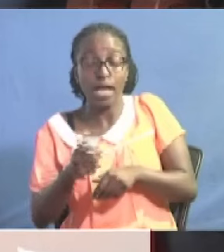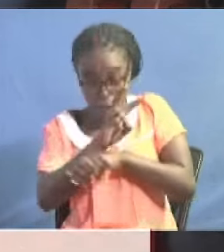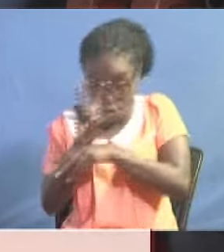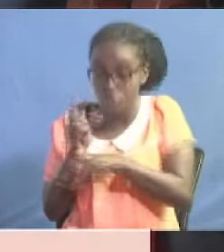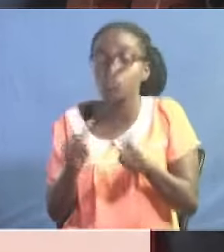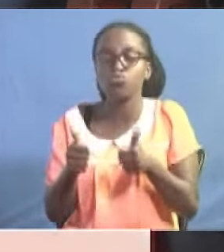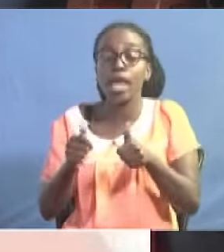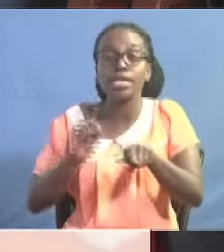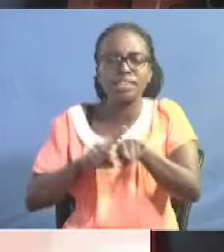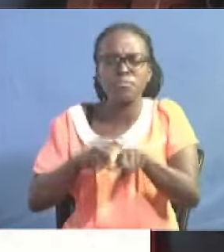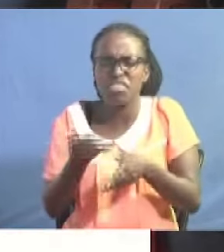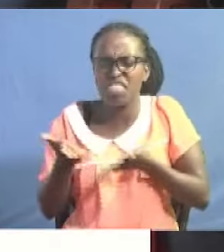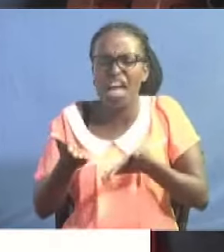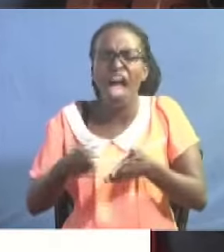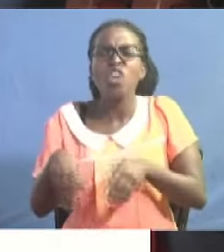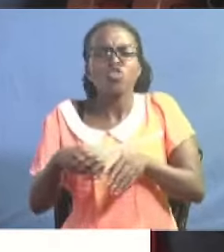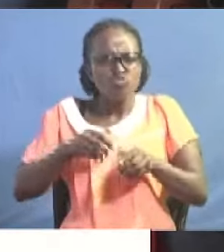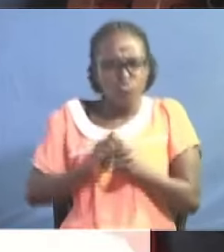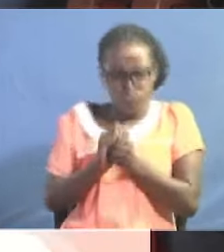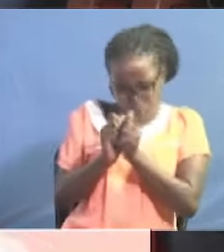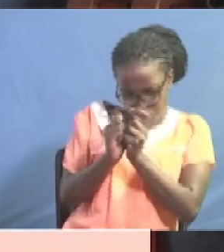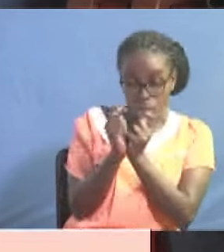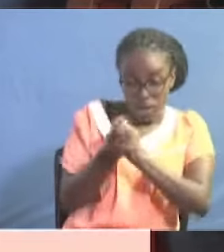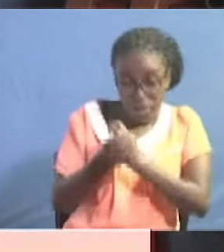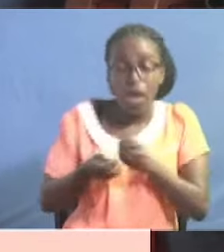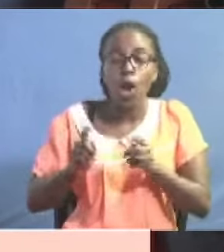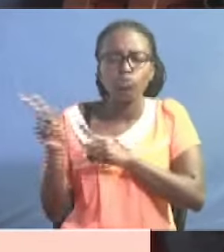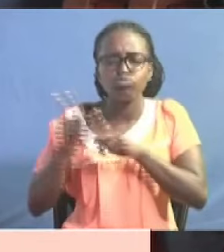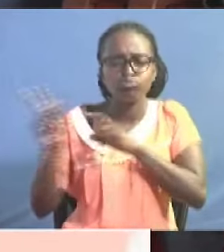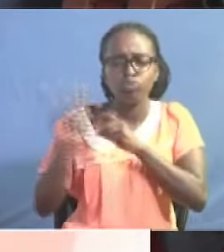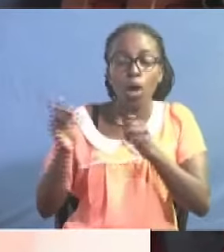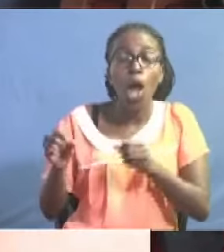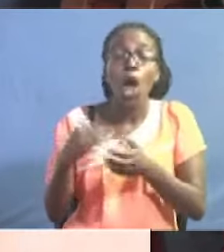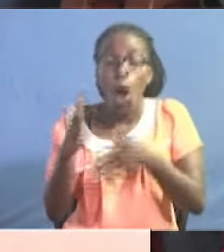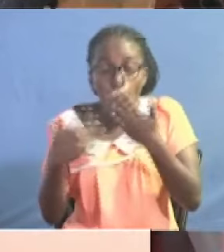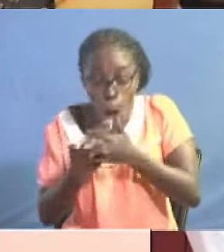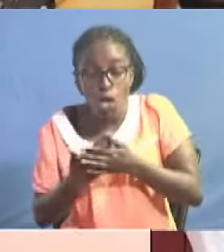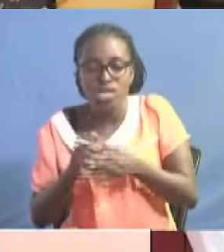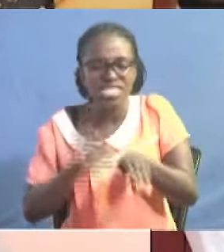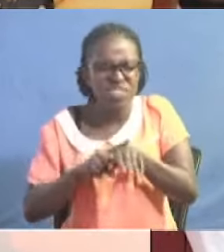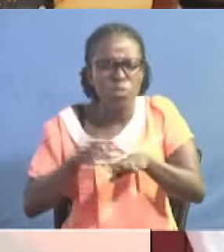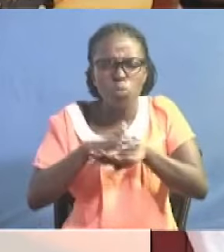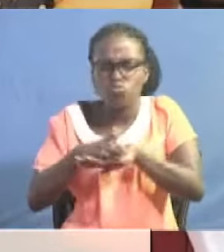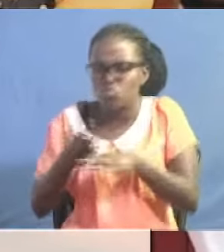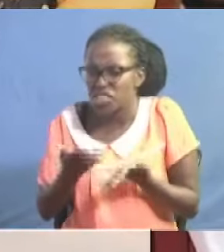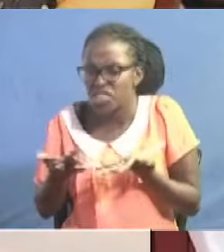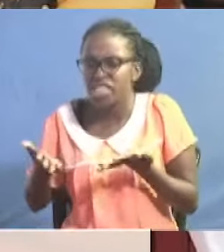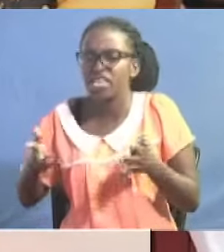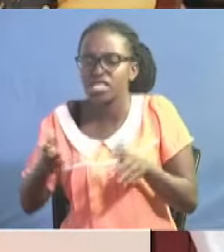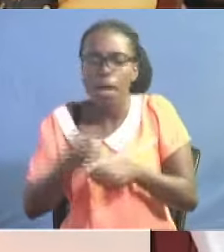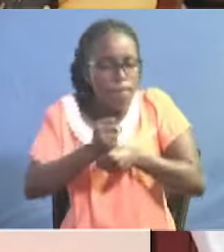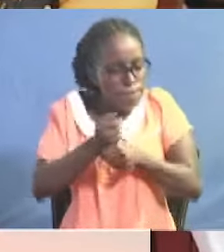abadan usafirishaji wa vitu kutoka nje ya nchi, akidai kwamba bidhaa zote zinazoweza kutengenezewa Kenya